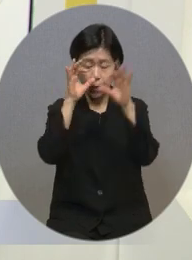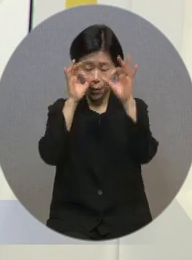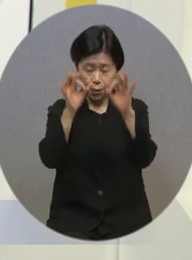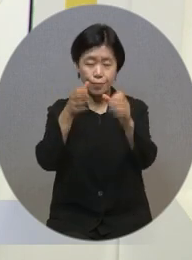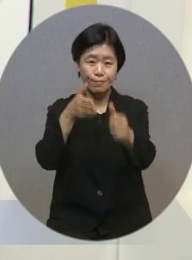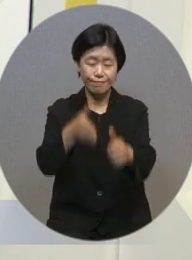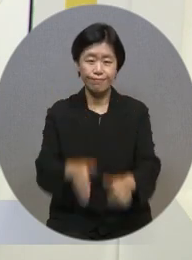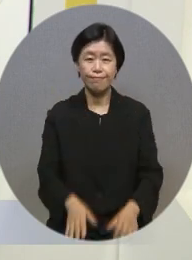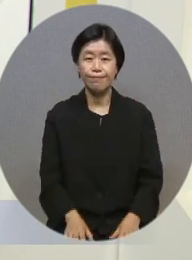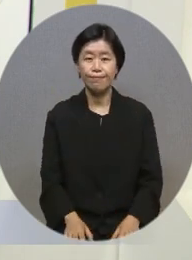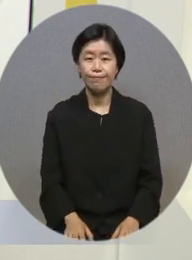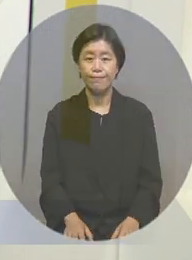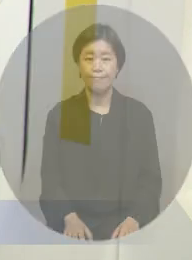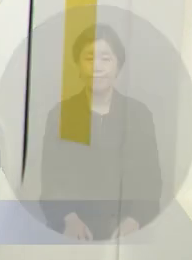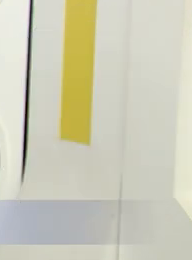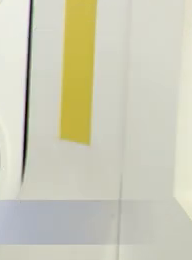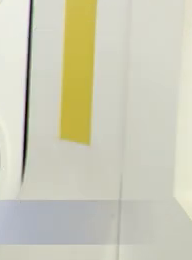통해 확인할 수 있습니다